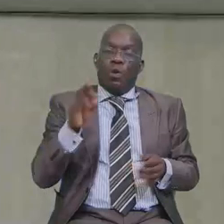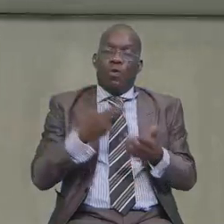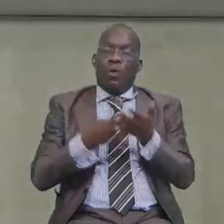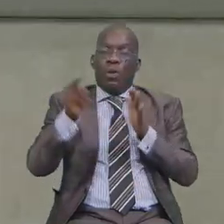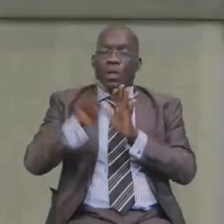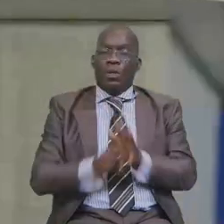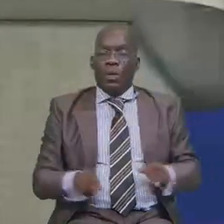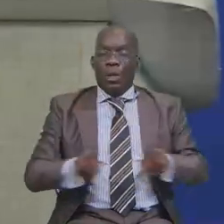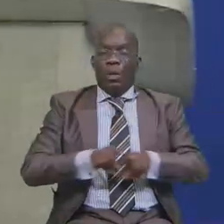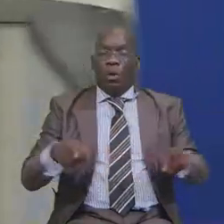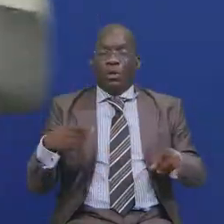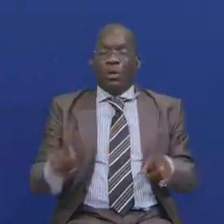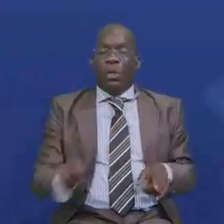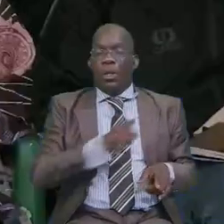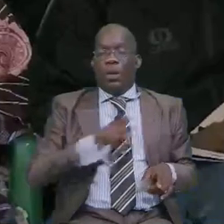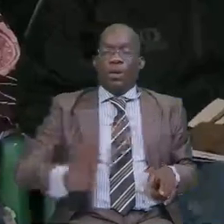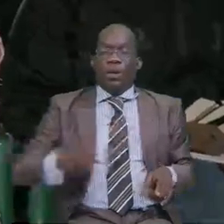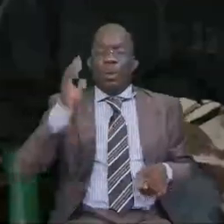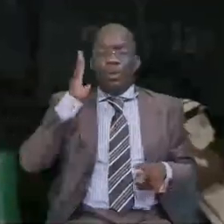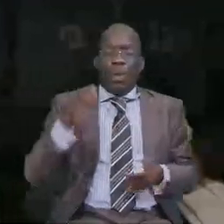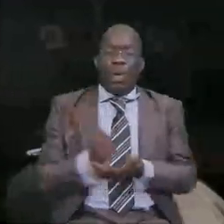Mais le Seigneur va nous aider.